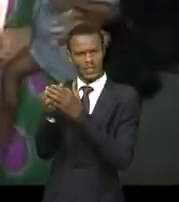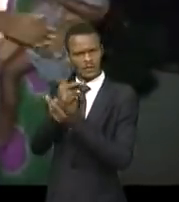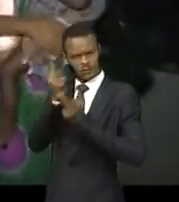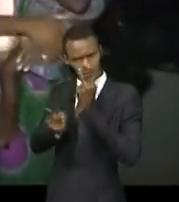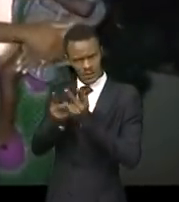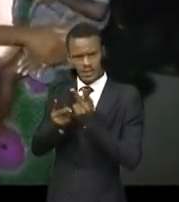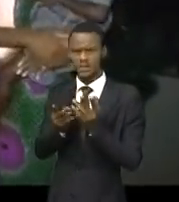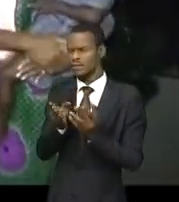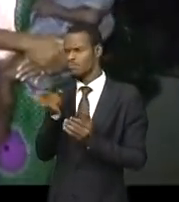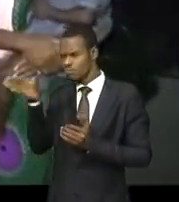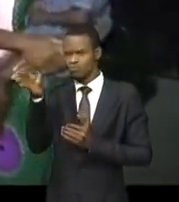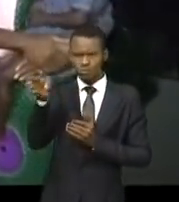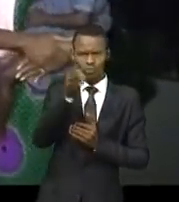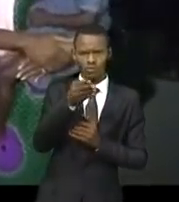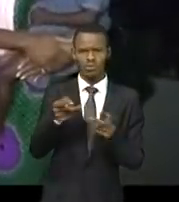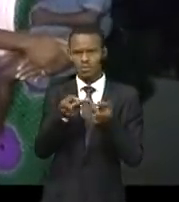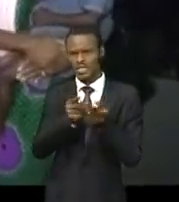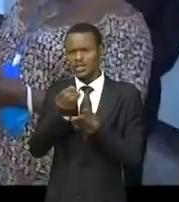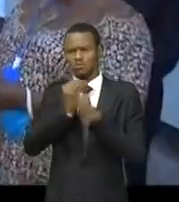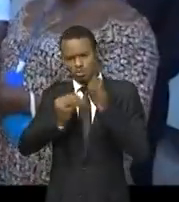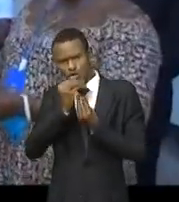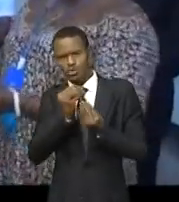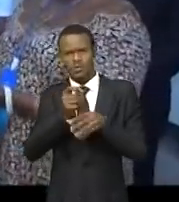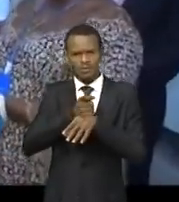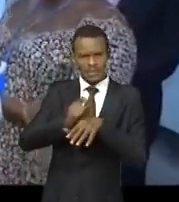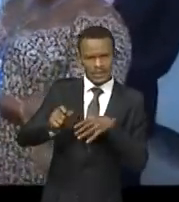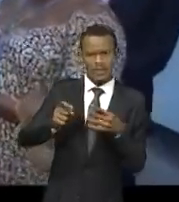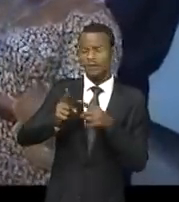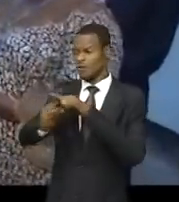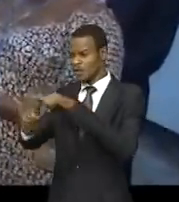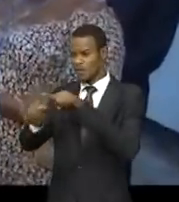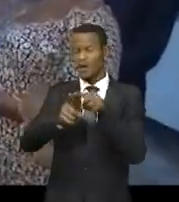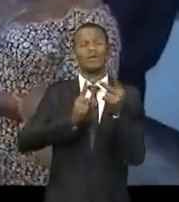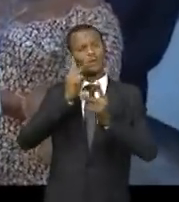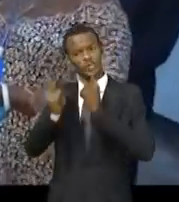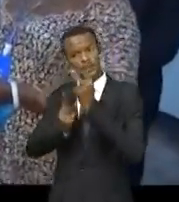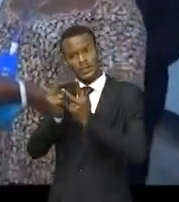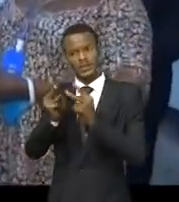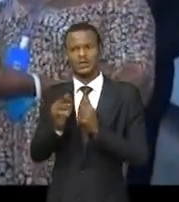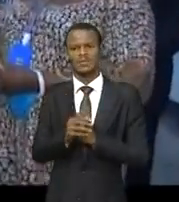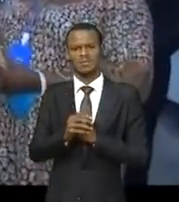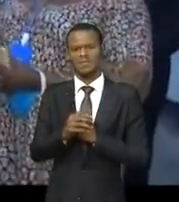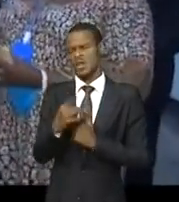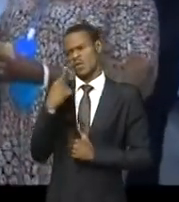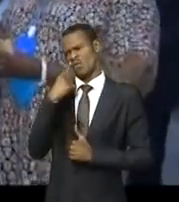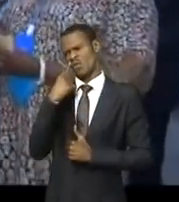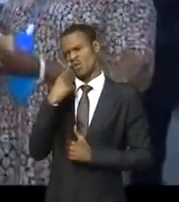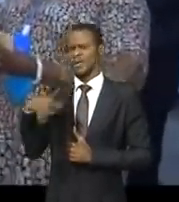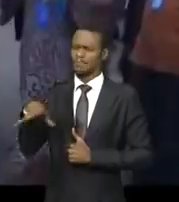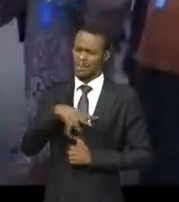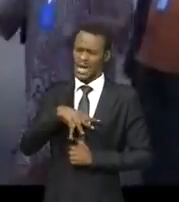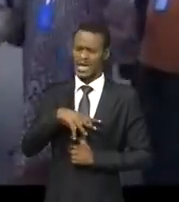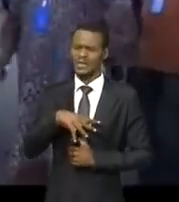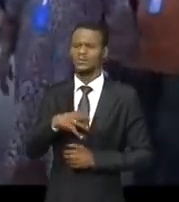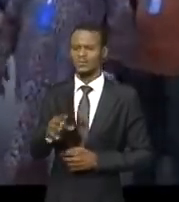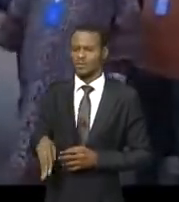et critiques. Touché pour tout ce qu'il a vu, l'ambassadeur universel de la paix n'a pas hésité de poser un geste de générosité